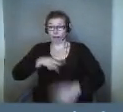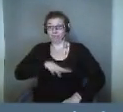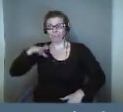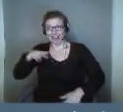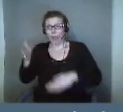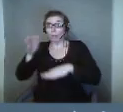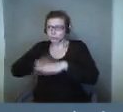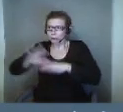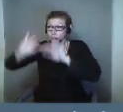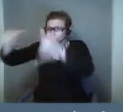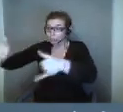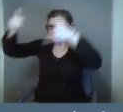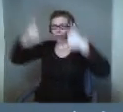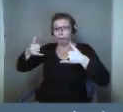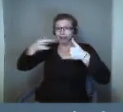notre petite campagne.